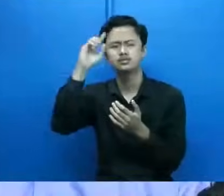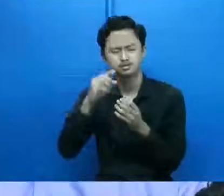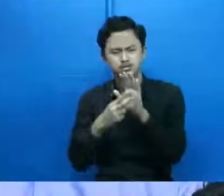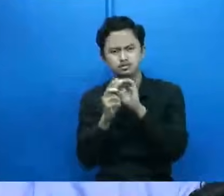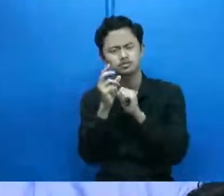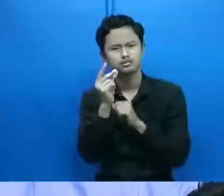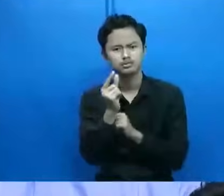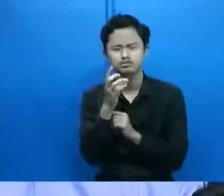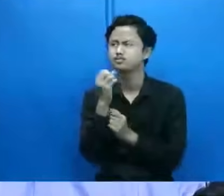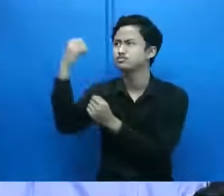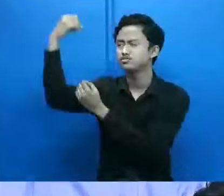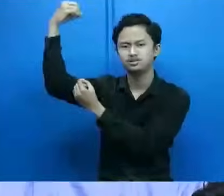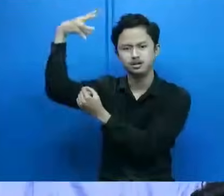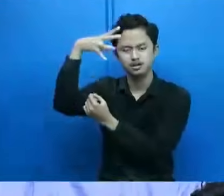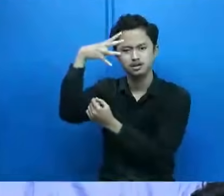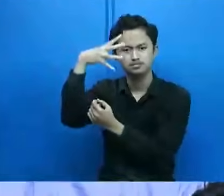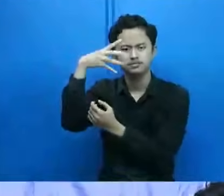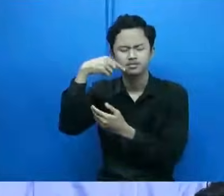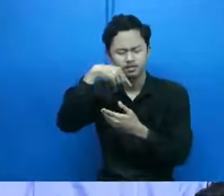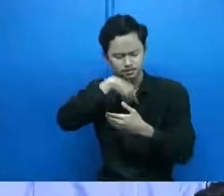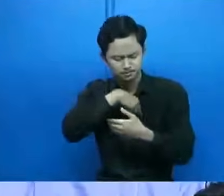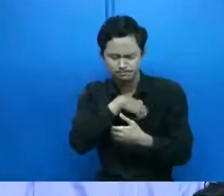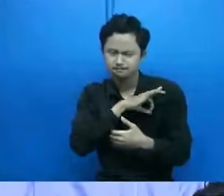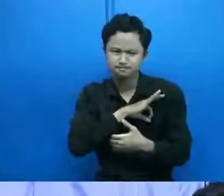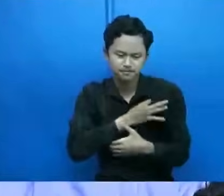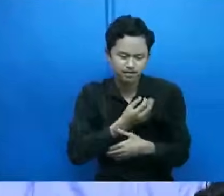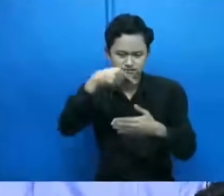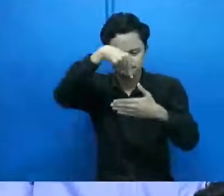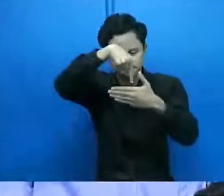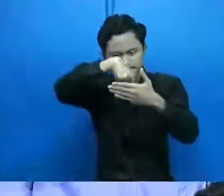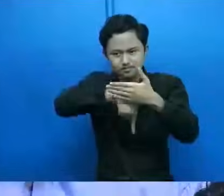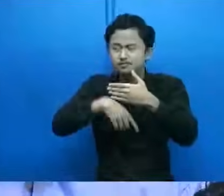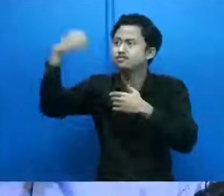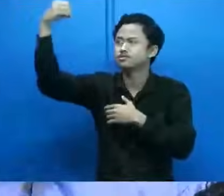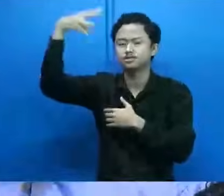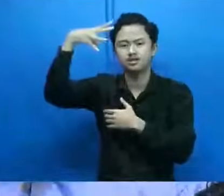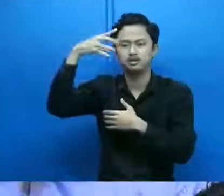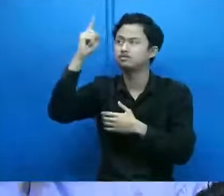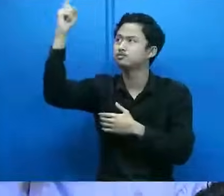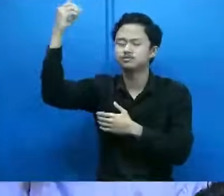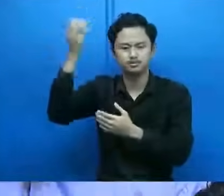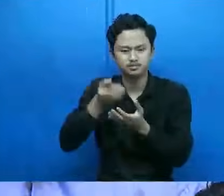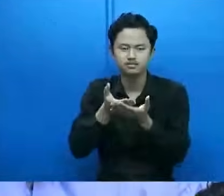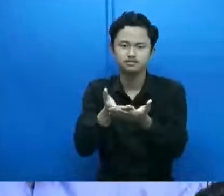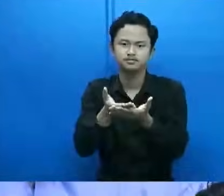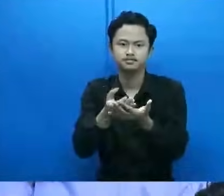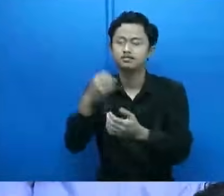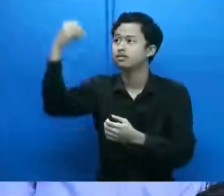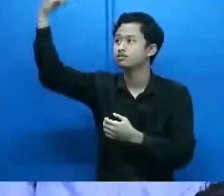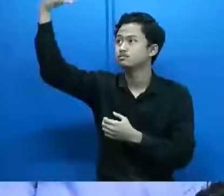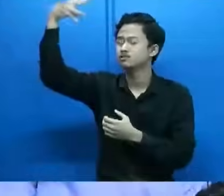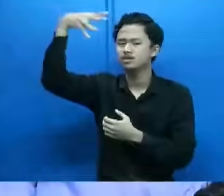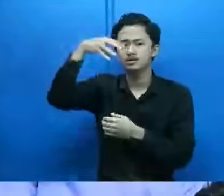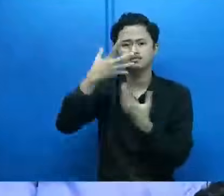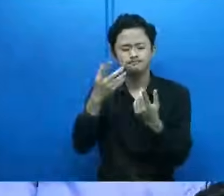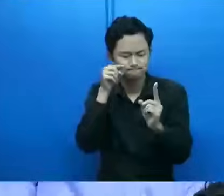sang pemberi cahaya tanamkan benamkan dalam jiwa kami yang paling dalam cahayamu يا رب العالمين sinari diri kami يا الله dengan